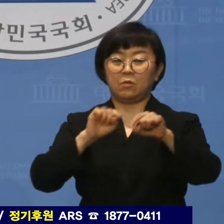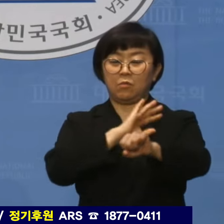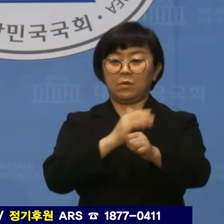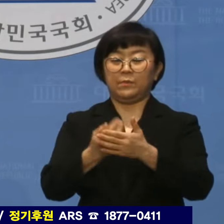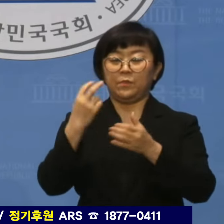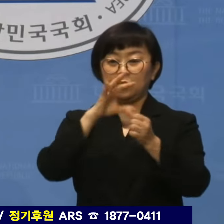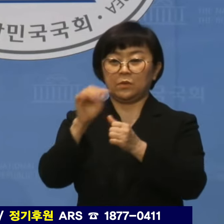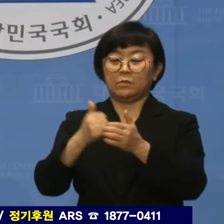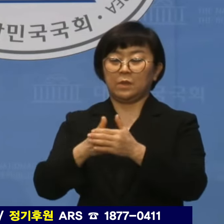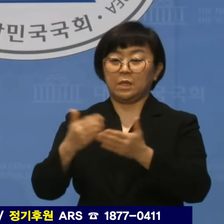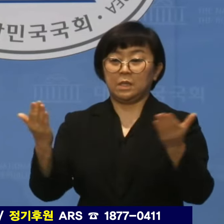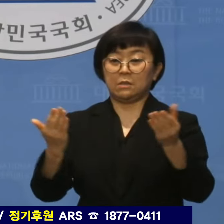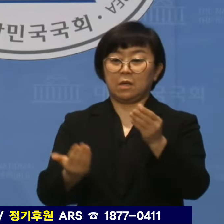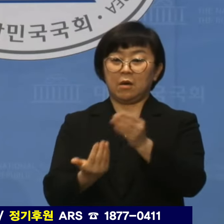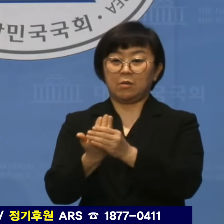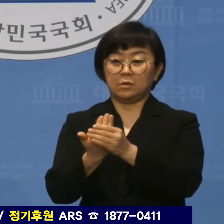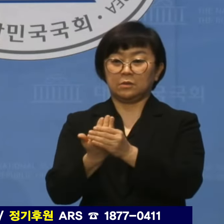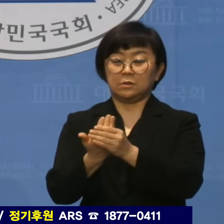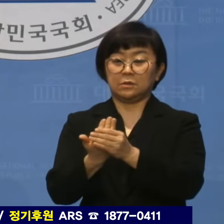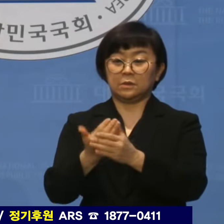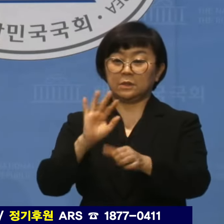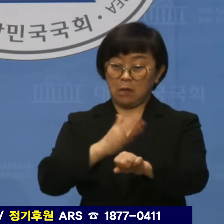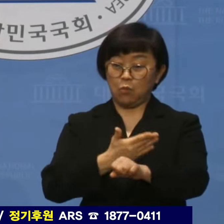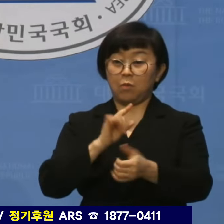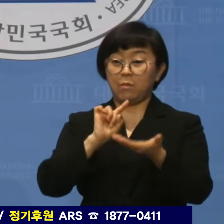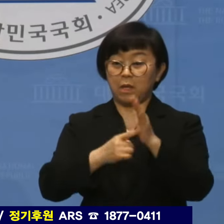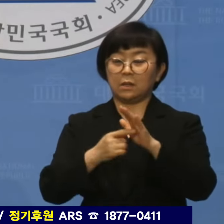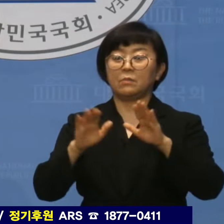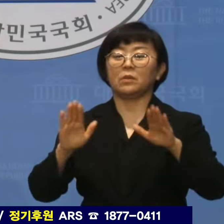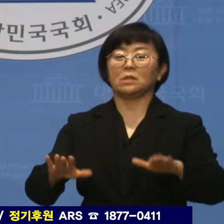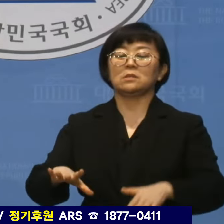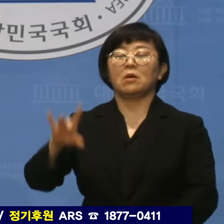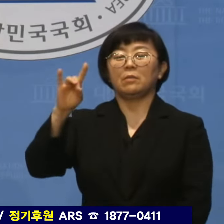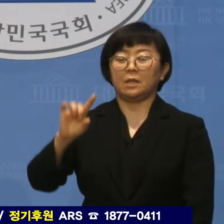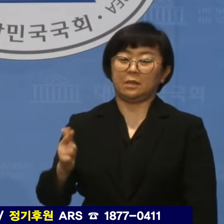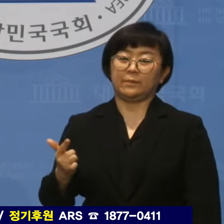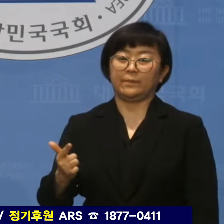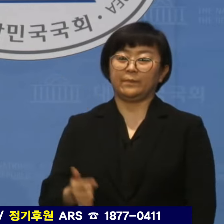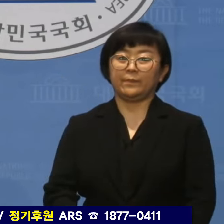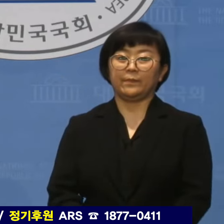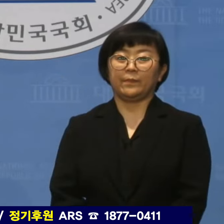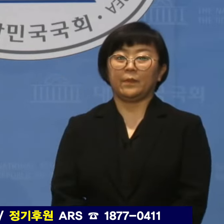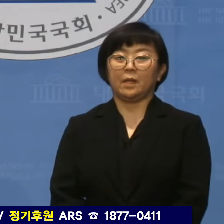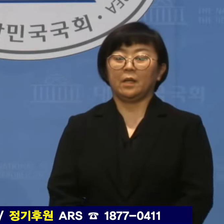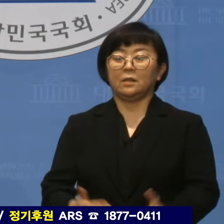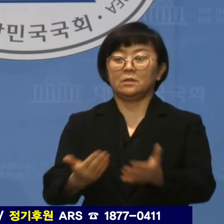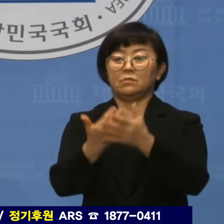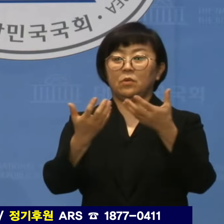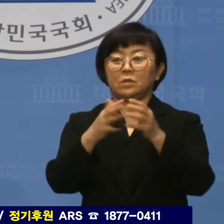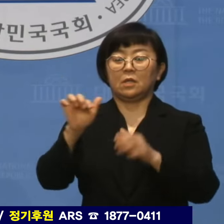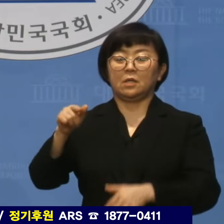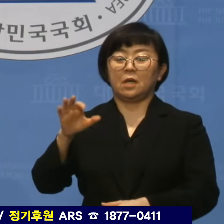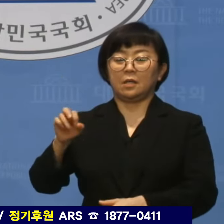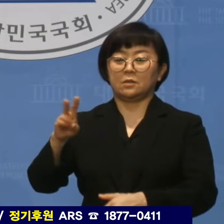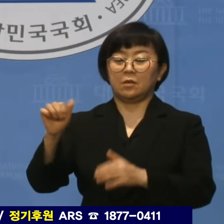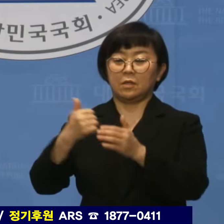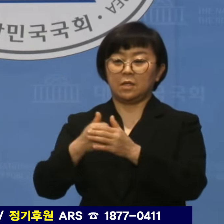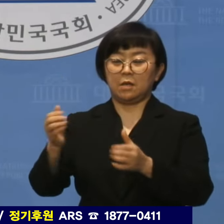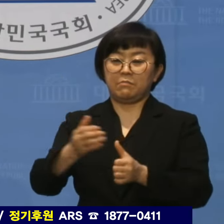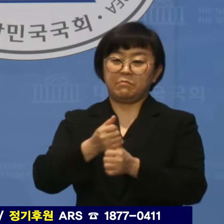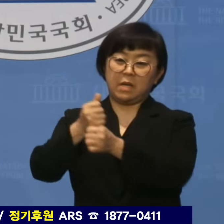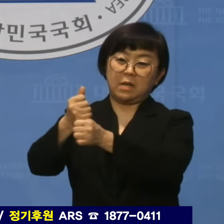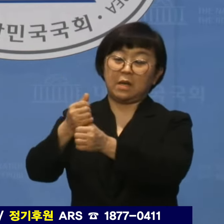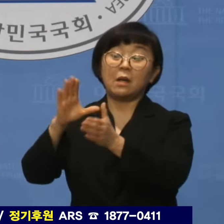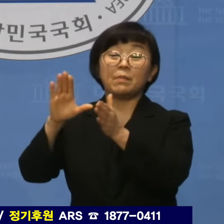위해 사건의 맥락을 뒤틀어 말하는 건 이번이 처음이 아닙니다. 진보당 강성희 의원이